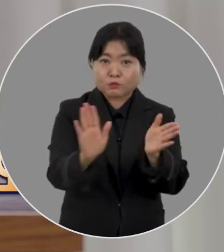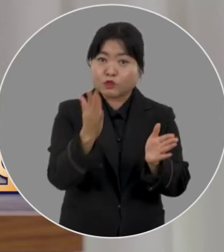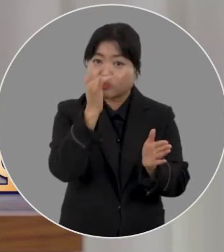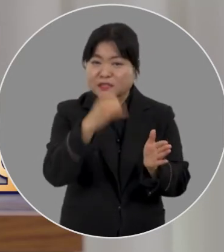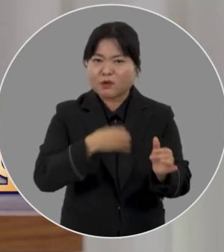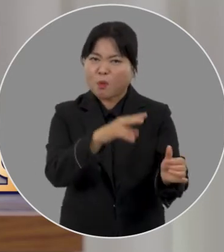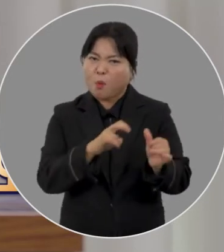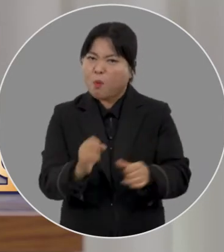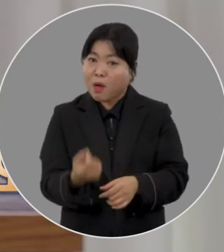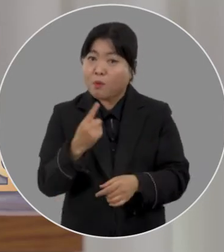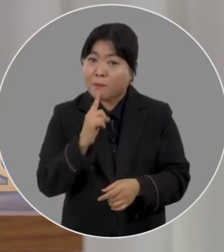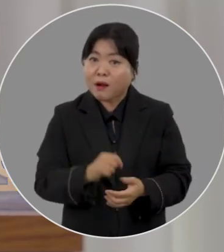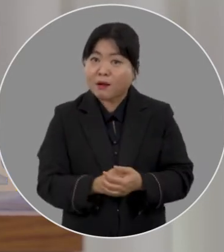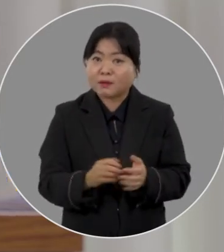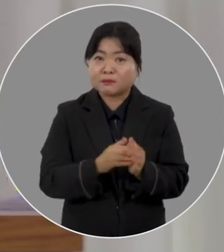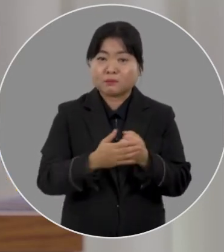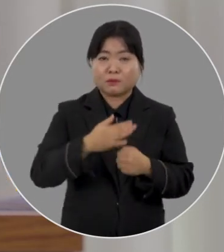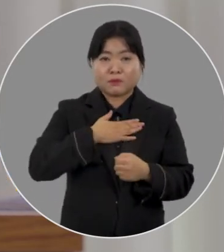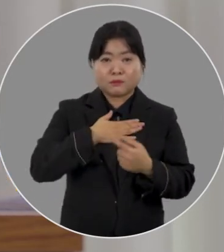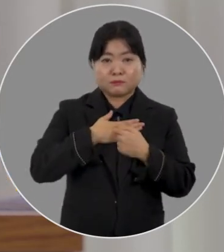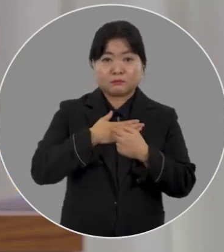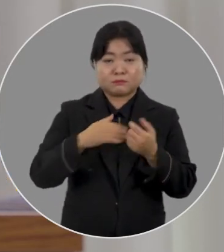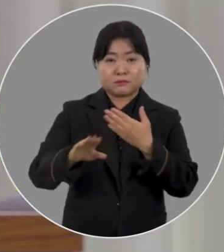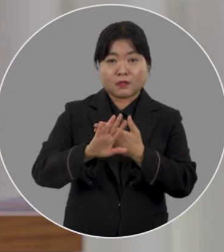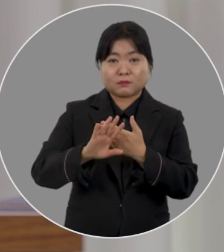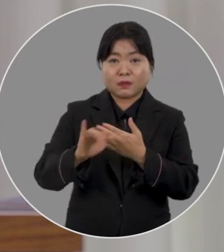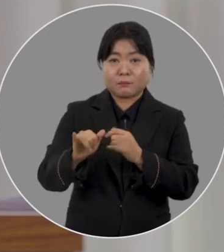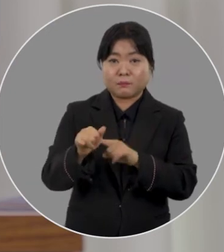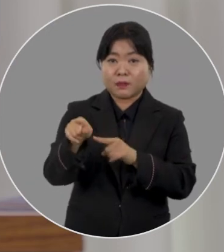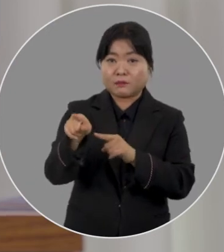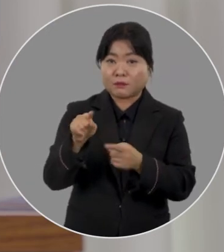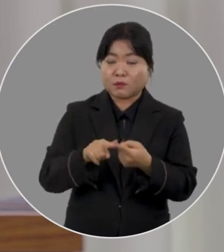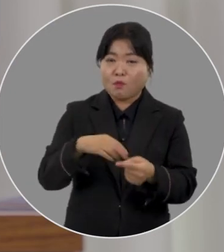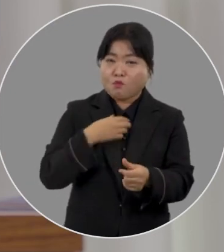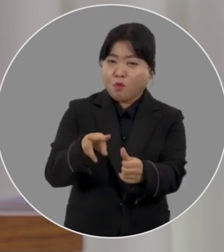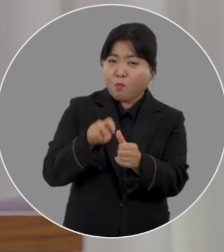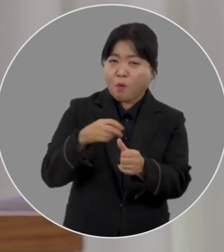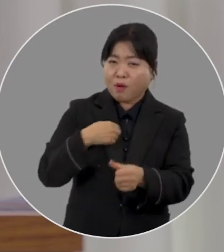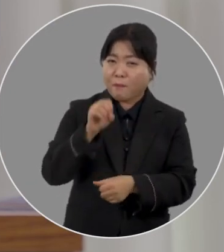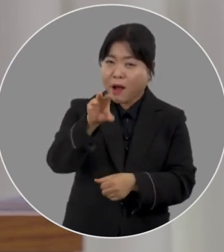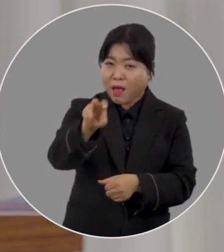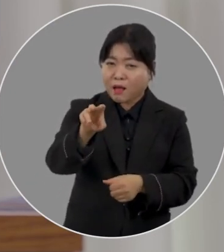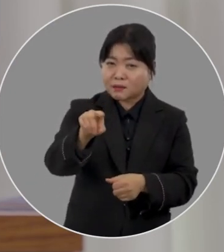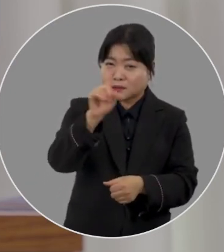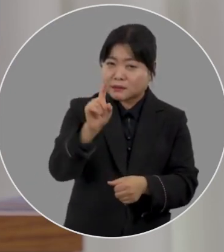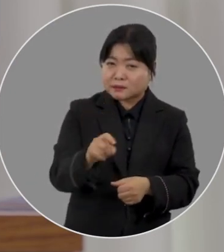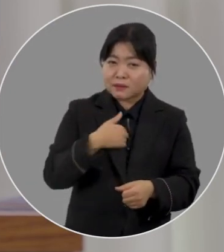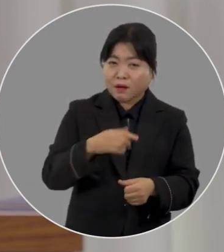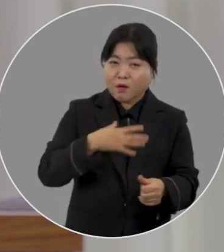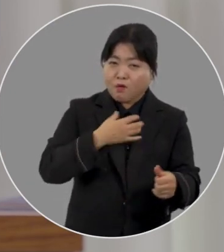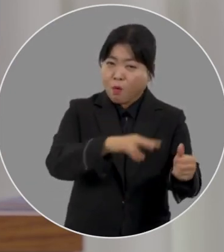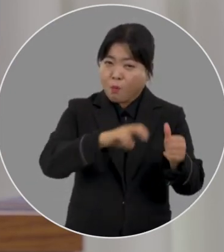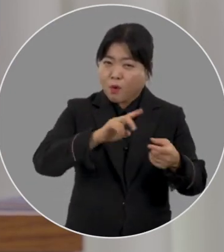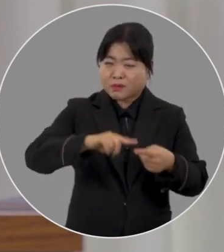것이. 그러니까 어떻게 보면은 본인은 다른 사람에 대해서 지금 혐오 표현을 하는지 그리고 또 혐오의 감정을 갖고 있는지 못